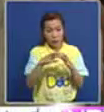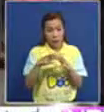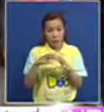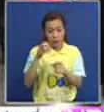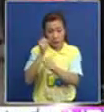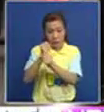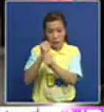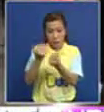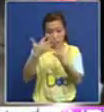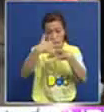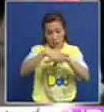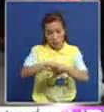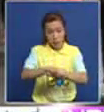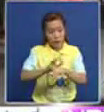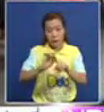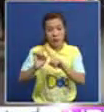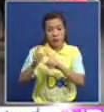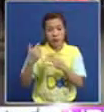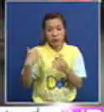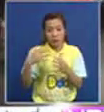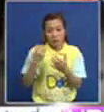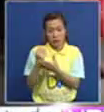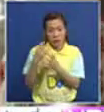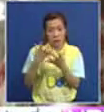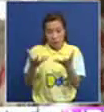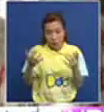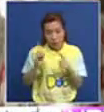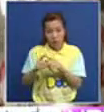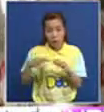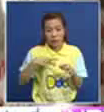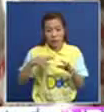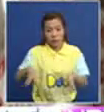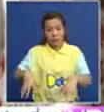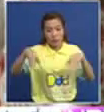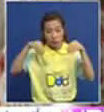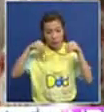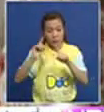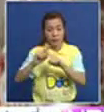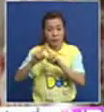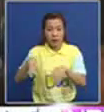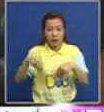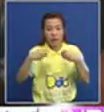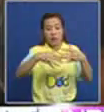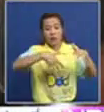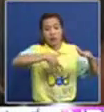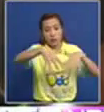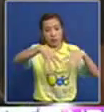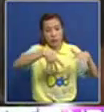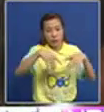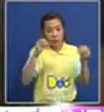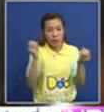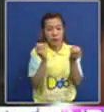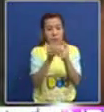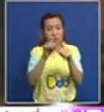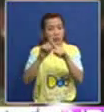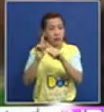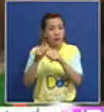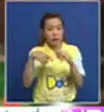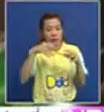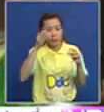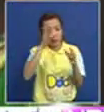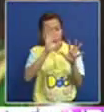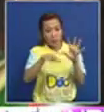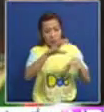ข้องร่วมกันนำผ้าห่มกันหนาวจำนวน 1,000 ผืนไปมอบให้กับประชาชนในพื้นที่7ตำบล93หมู่บ้